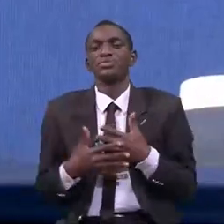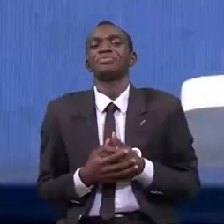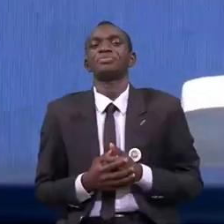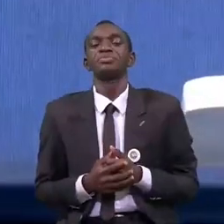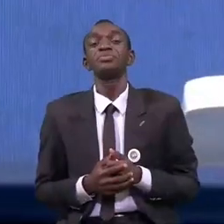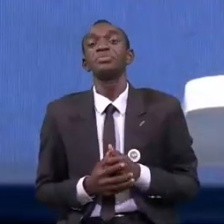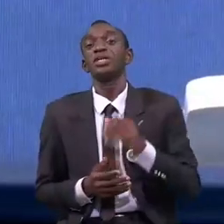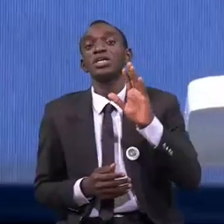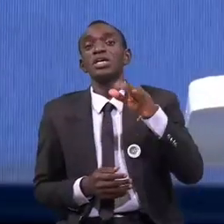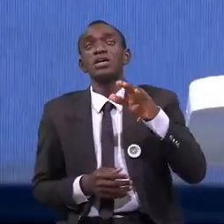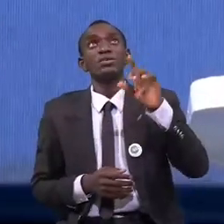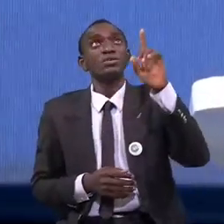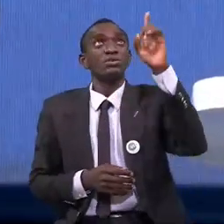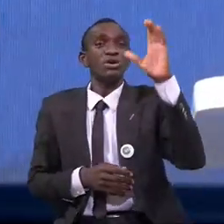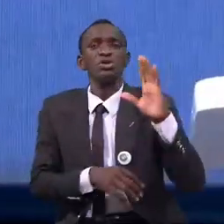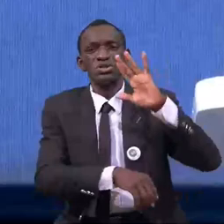craignez